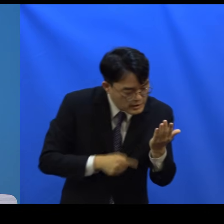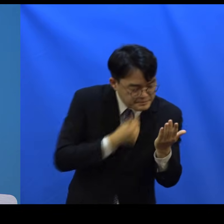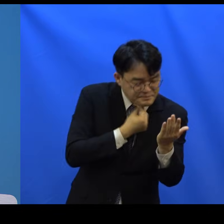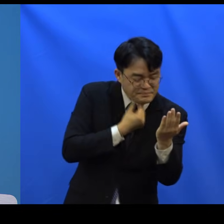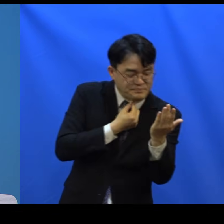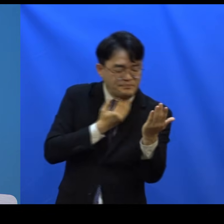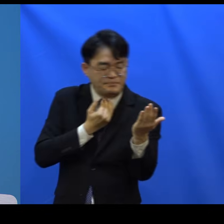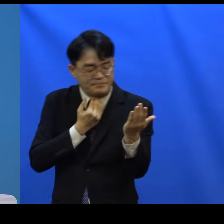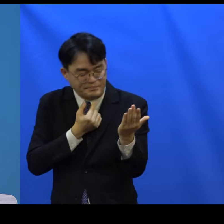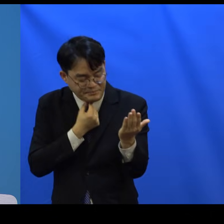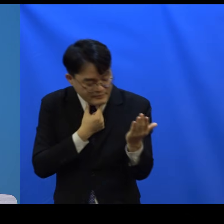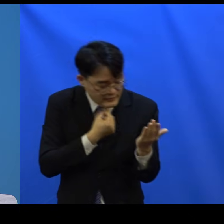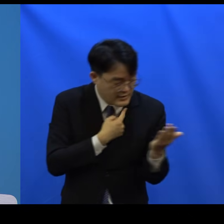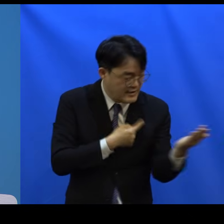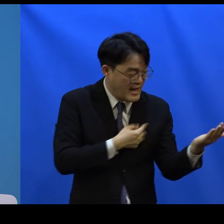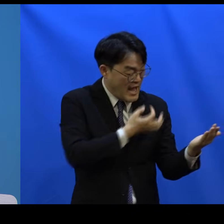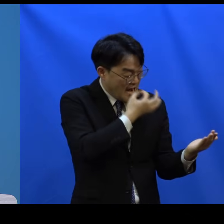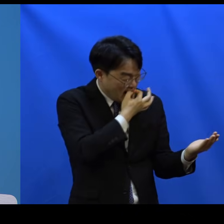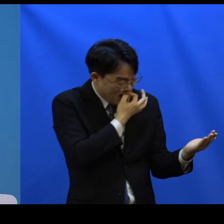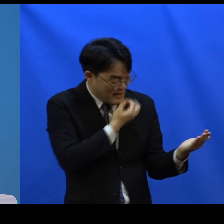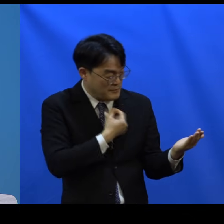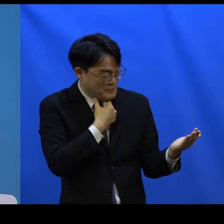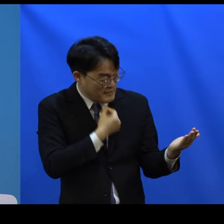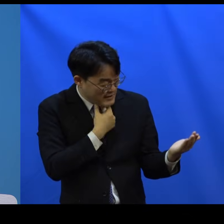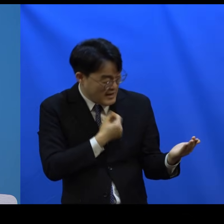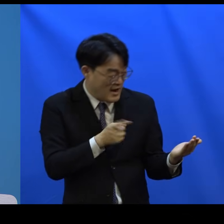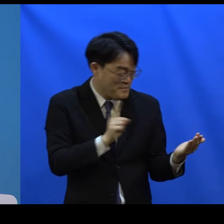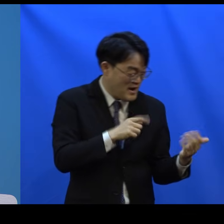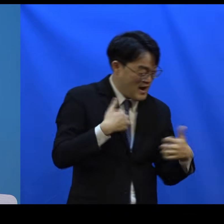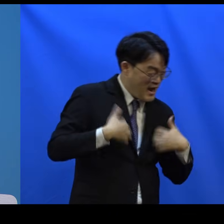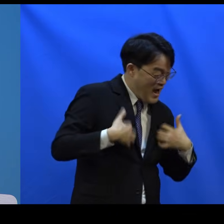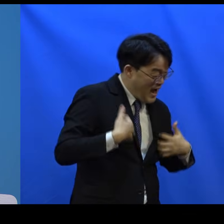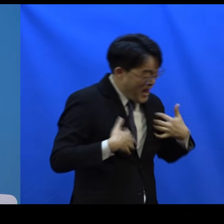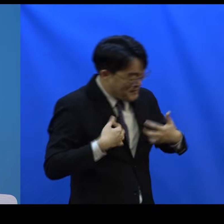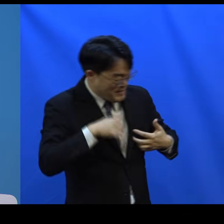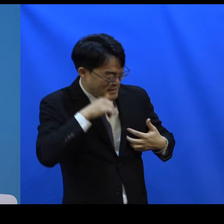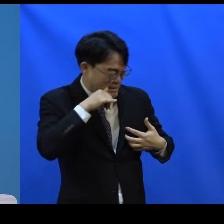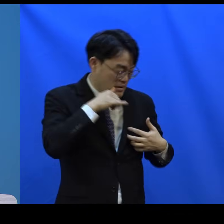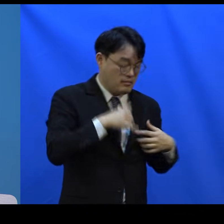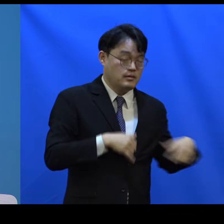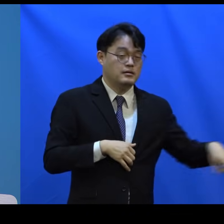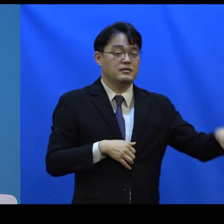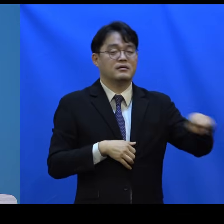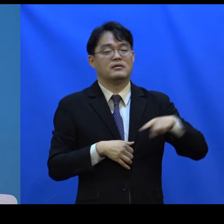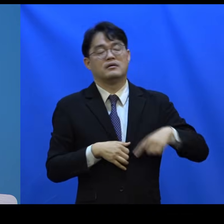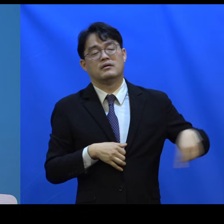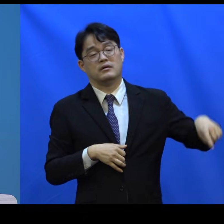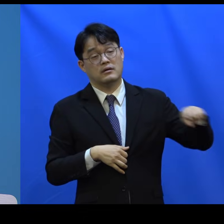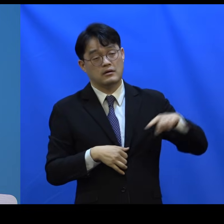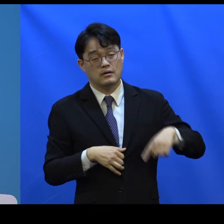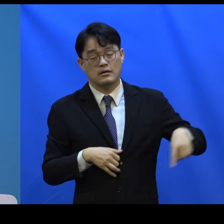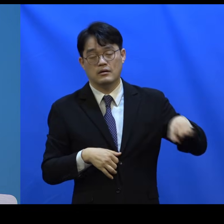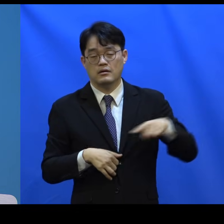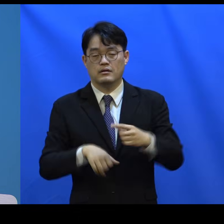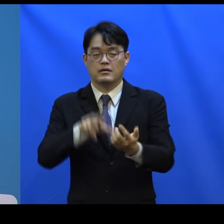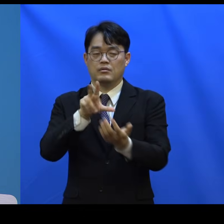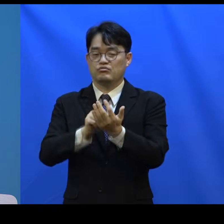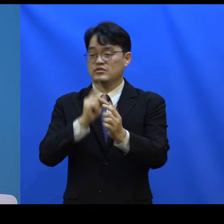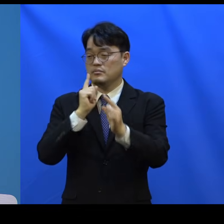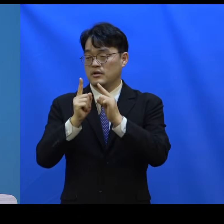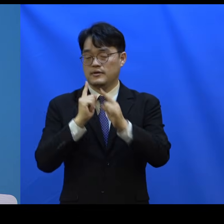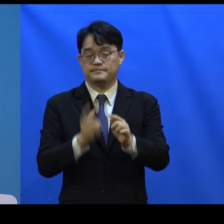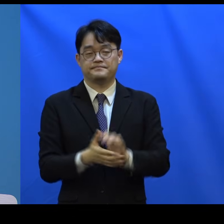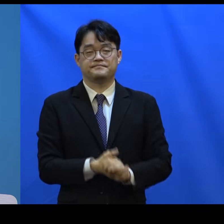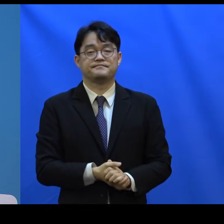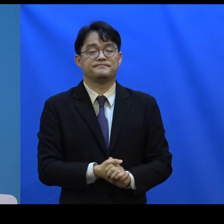전쟁이에요. 마귀가 공격하는 영역이 예배입니다. 예배를 깨뜨려 버려요. 그 인류 최초에 일어난 이 전쟁은